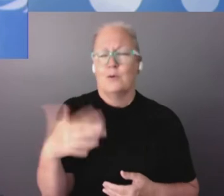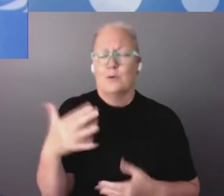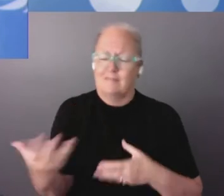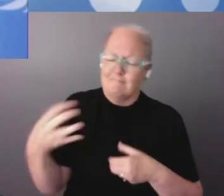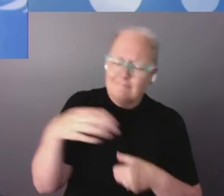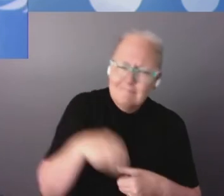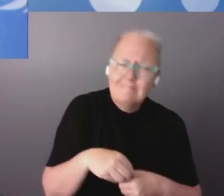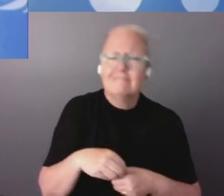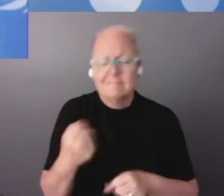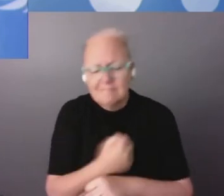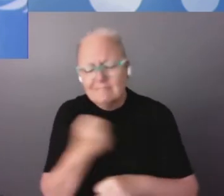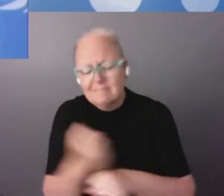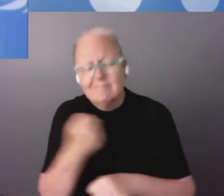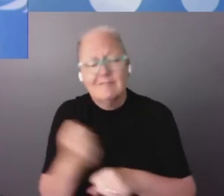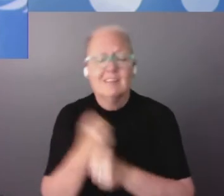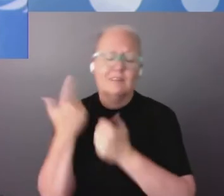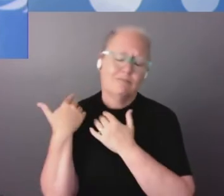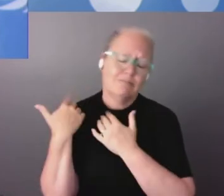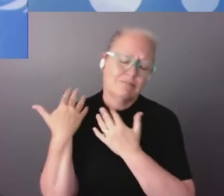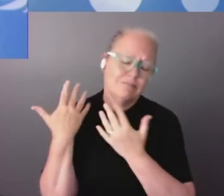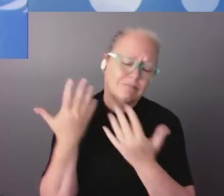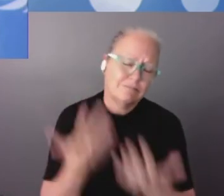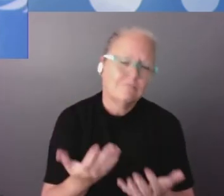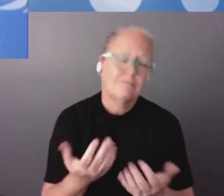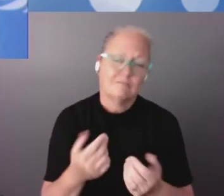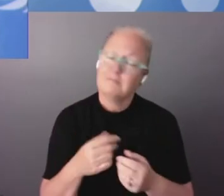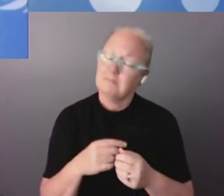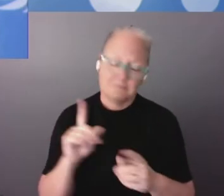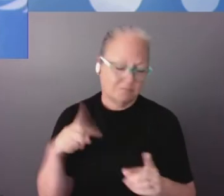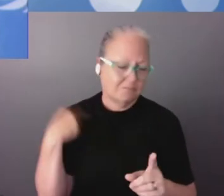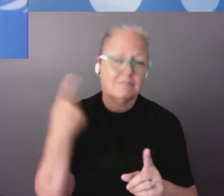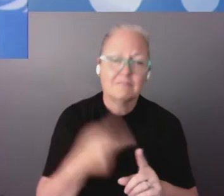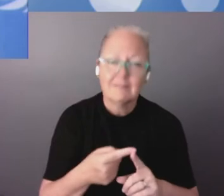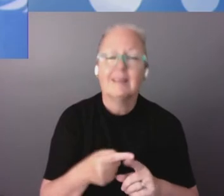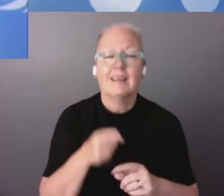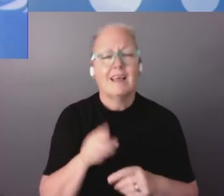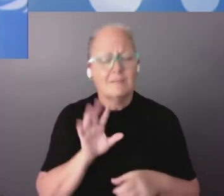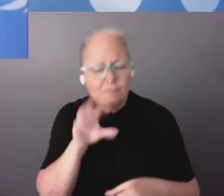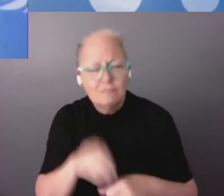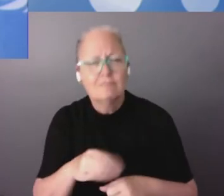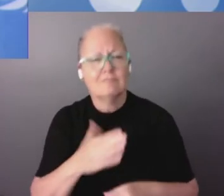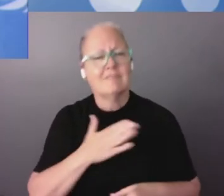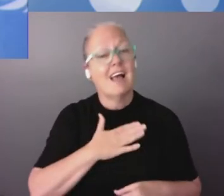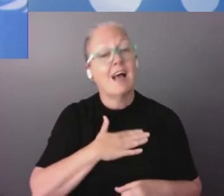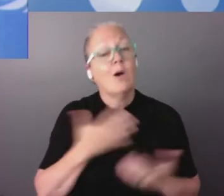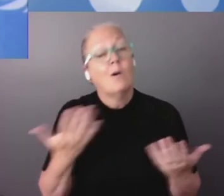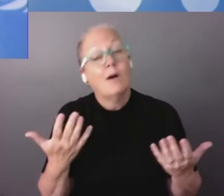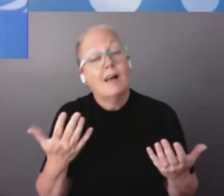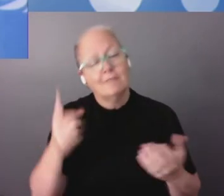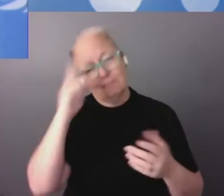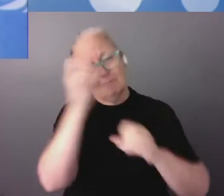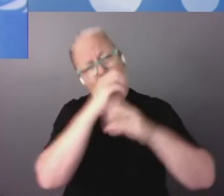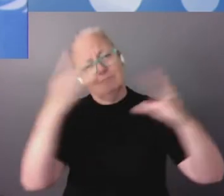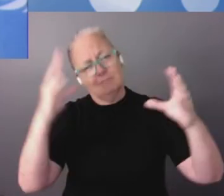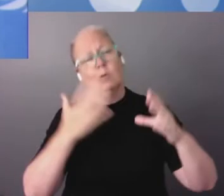particulière pour l'Association Télécom Internationale vu que nous fêtons aussi le 100e